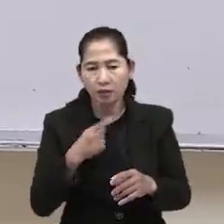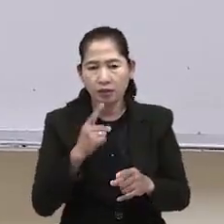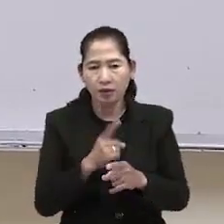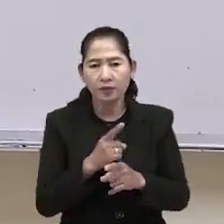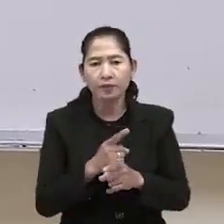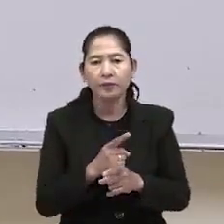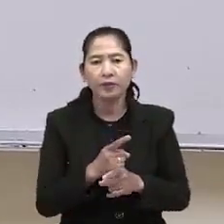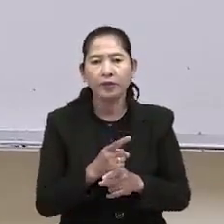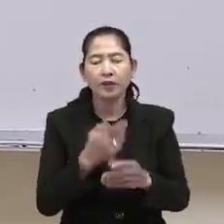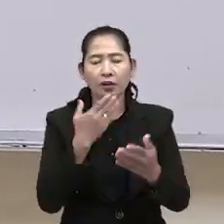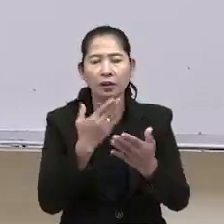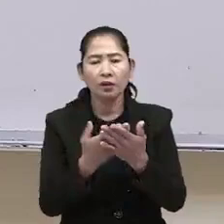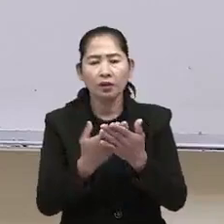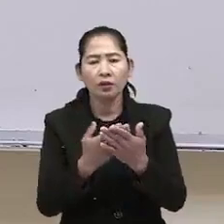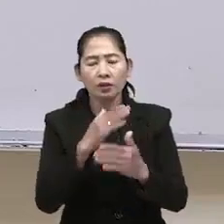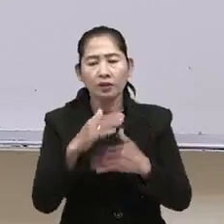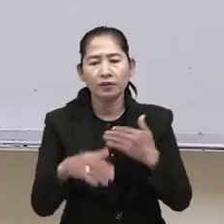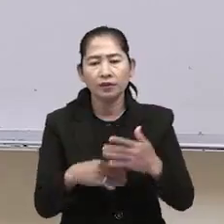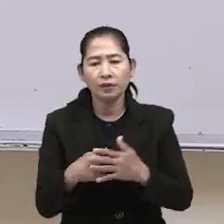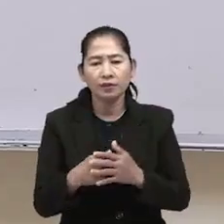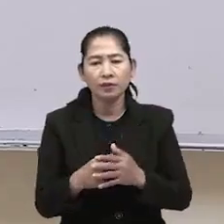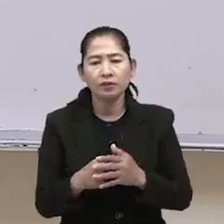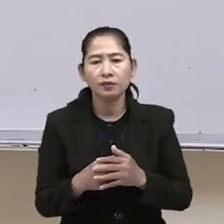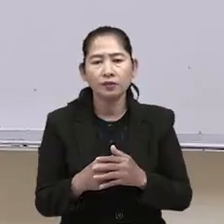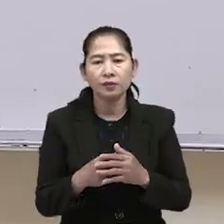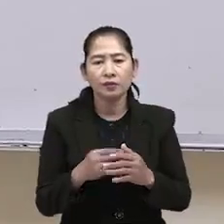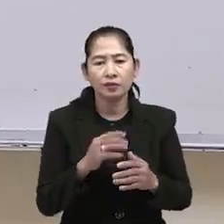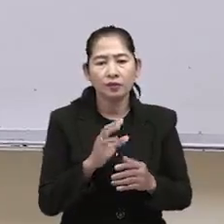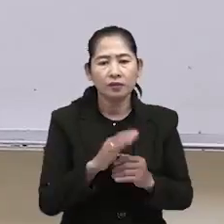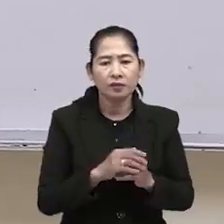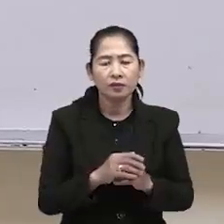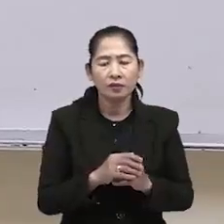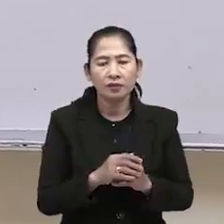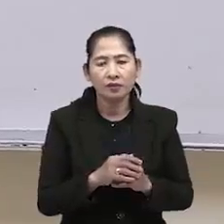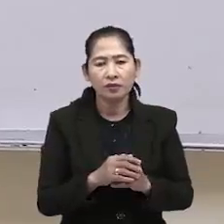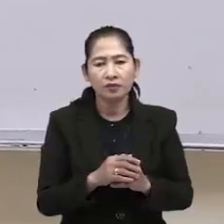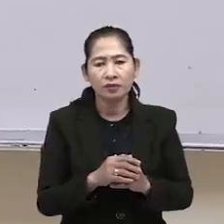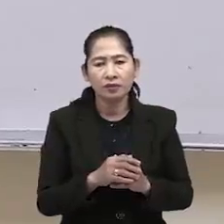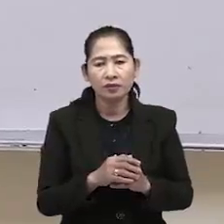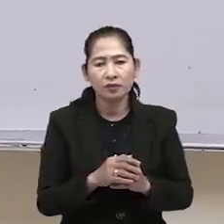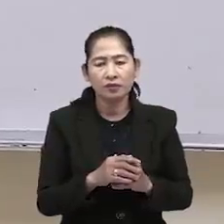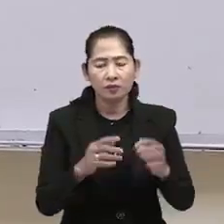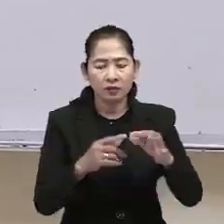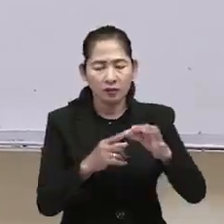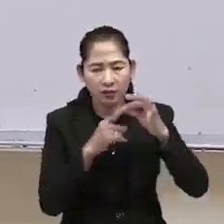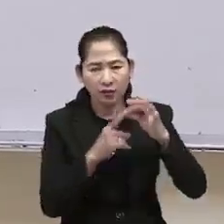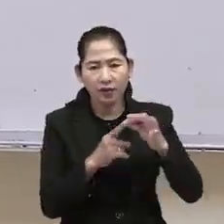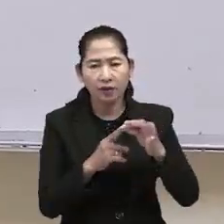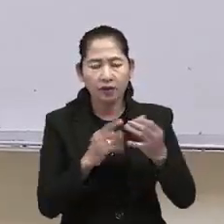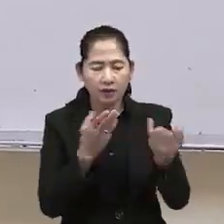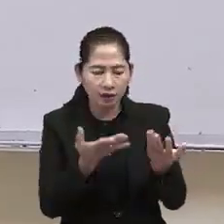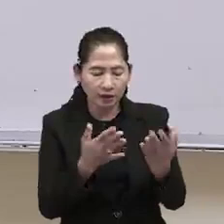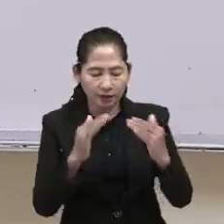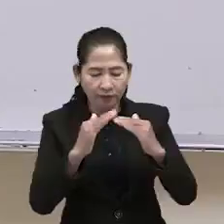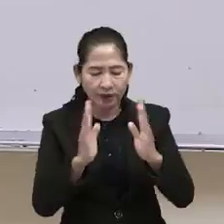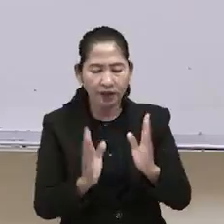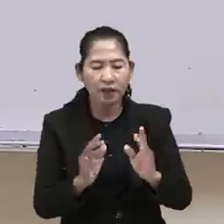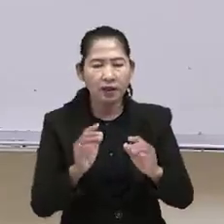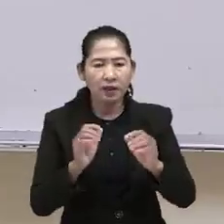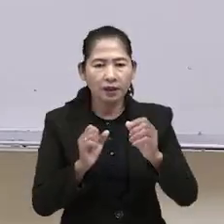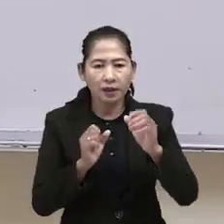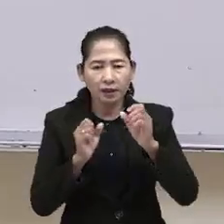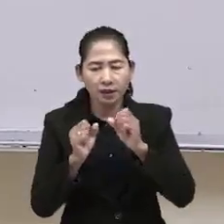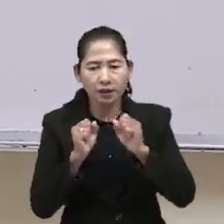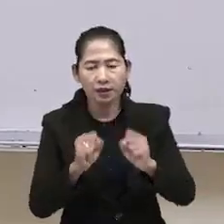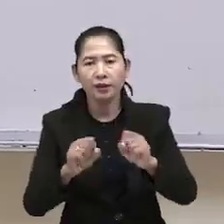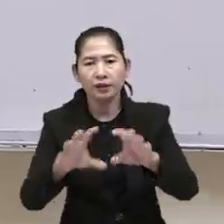ណាកូនណាអរគុណច្រើនទាំងអស់គ្នាលេខ3អសំអានផលប្រយោជន៍សិនកូនផលប្រយោជន៍ចាំផ្ទះដេញចាប់សត្វផ្សេង